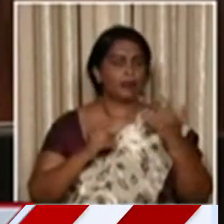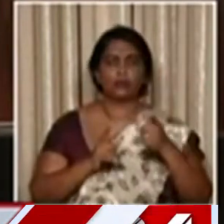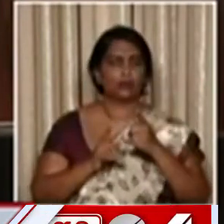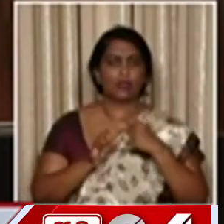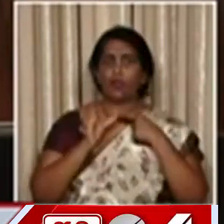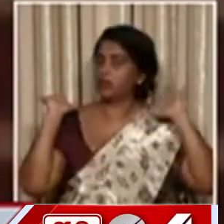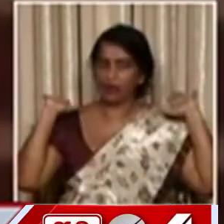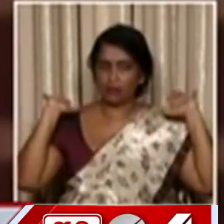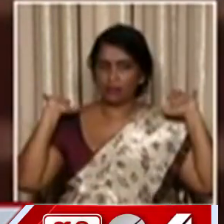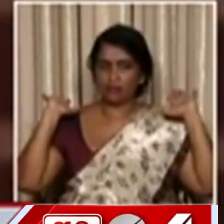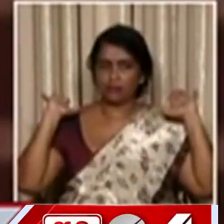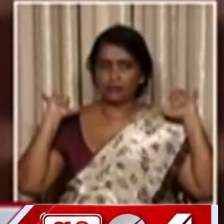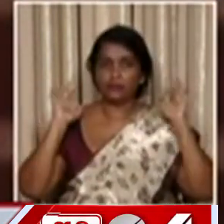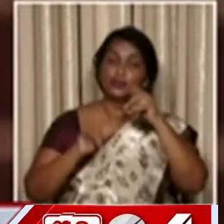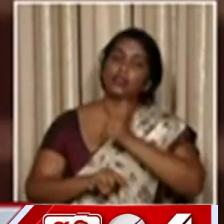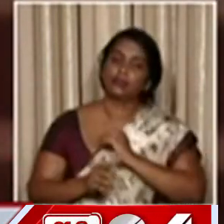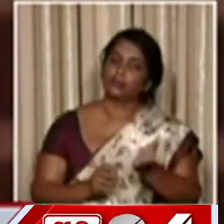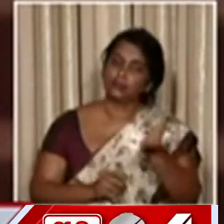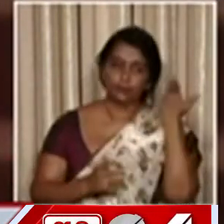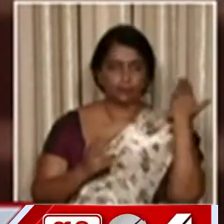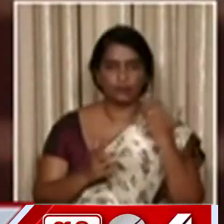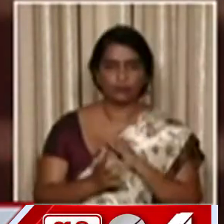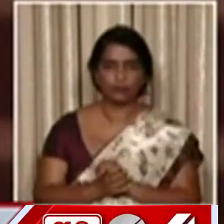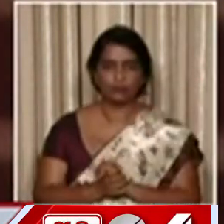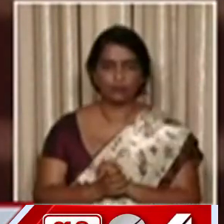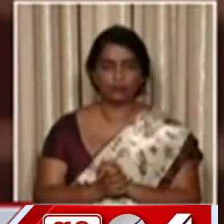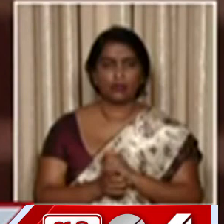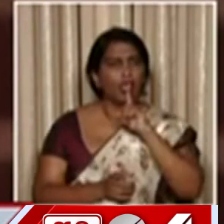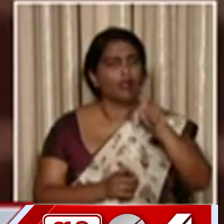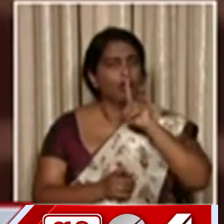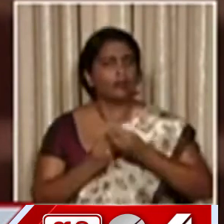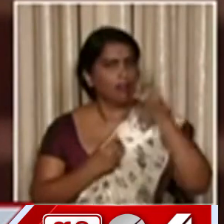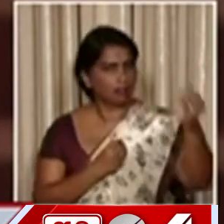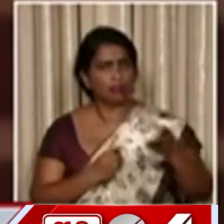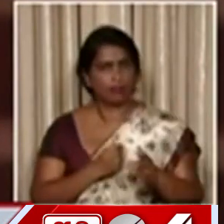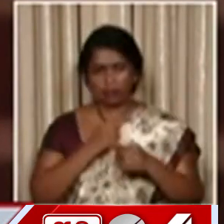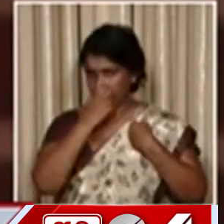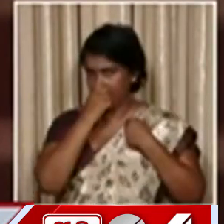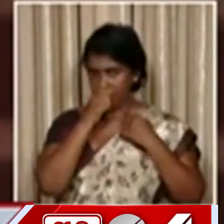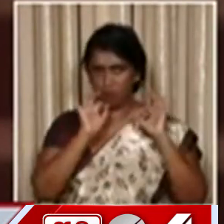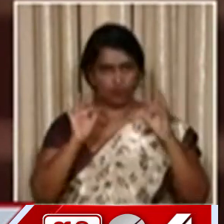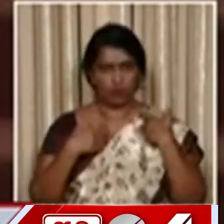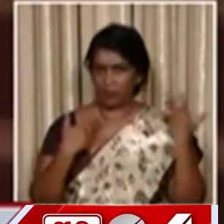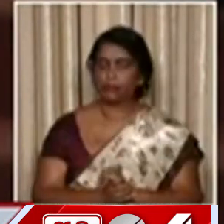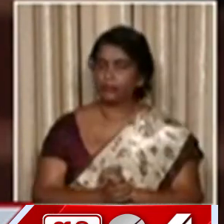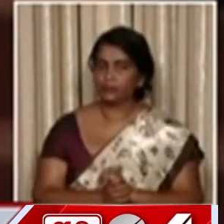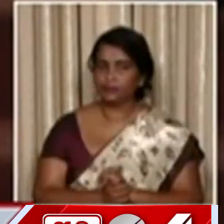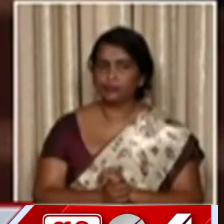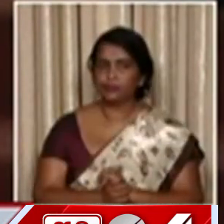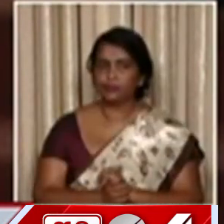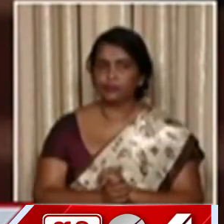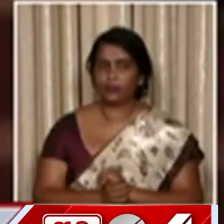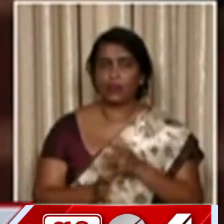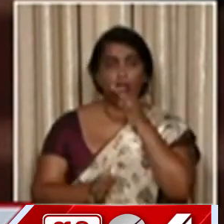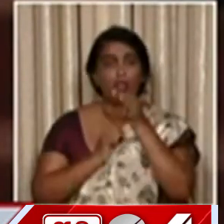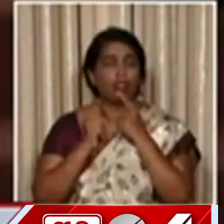කවුරුත් උත්තර දෙන්නේ නැහැ ඔබතුමා කැමති දෙයක් කරගන්න දැන් ඔබතුමා මේ පැත්තට කියන දේ කරනවා නම් අපි සූදානම් නැහැ උත්තර දෙන්න මෙතන මේ නව